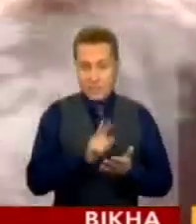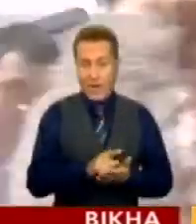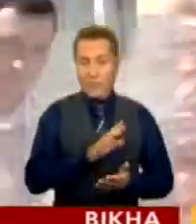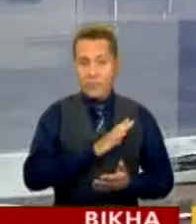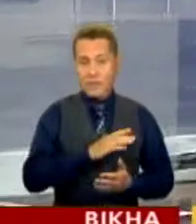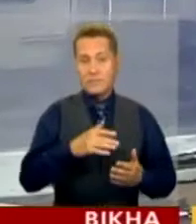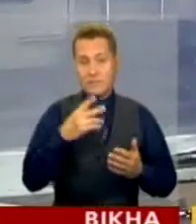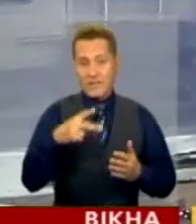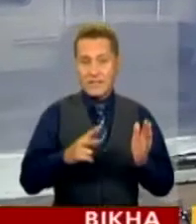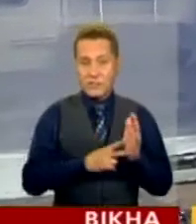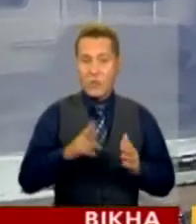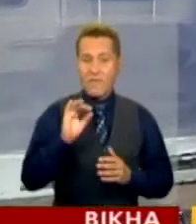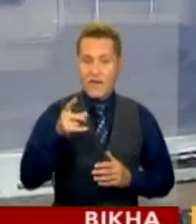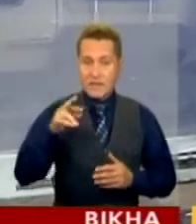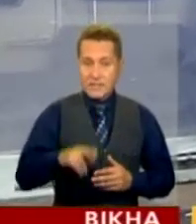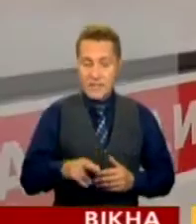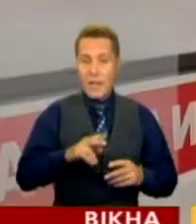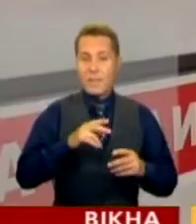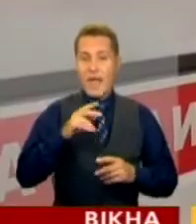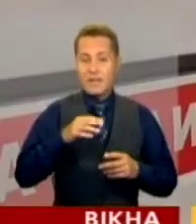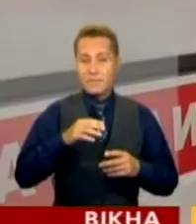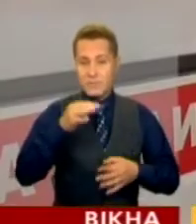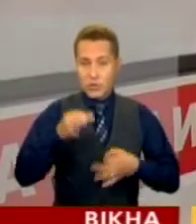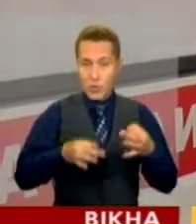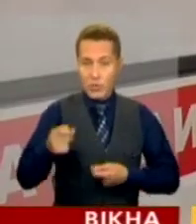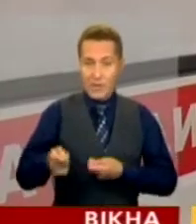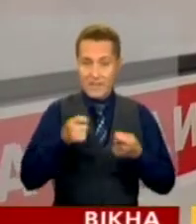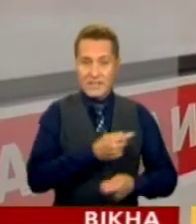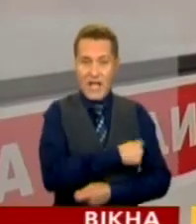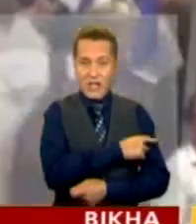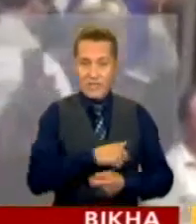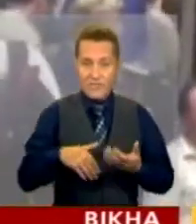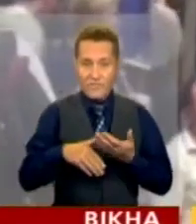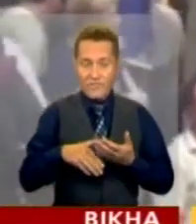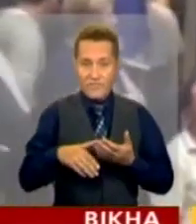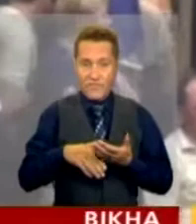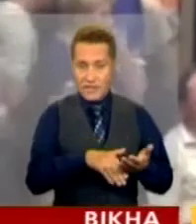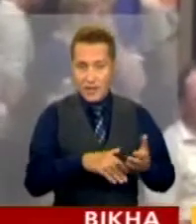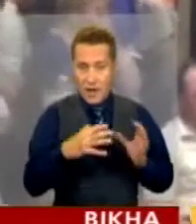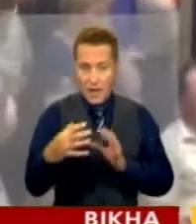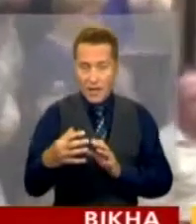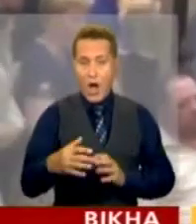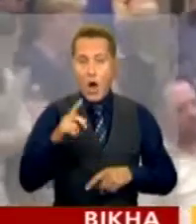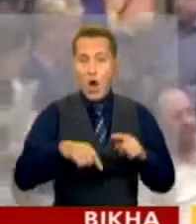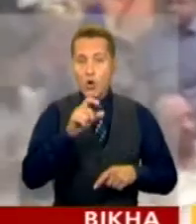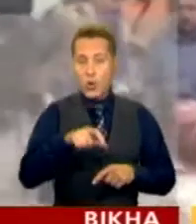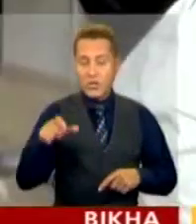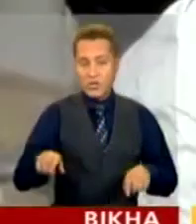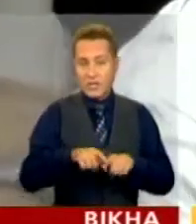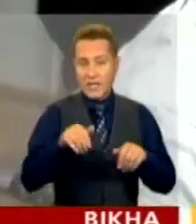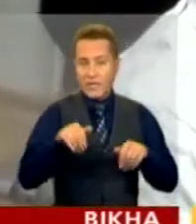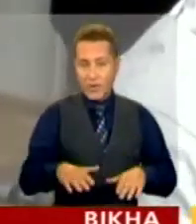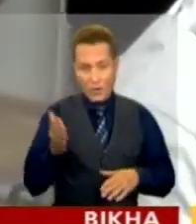тому так вирішив суд. На засідання ректора привезла швидка. Сам він ані пари з вуст. Однак його родичі таким вироком були